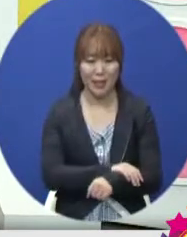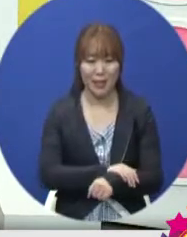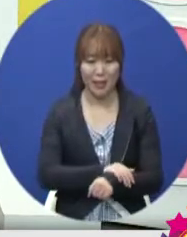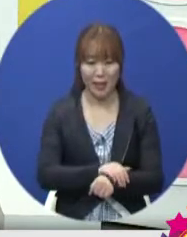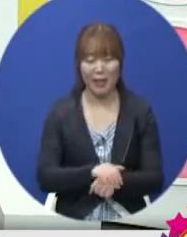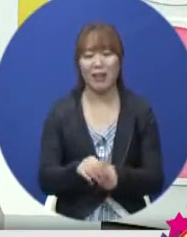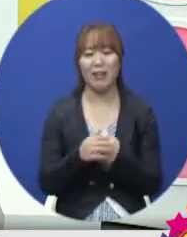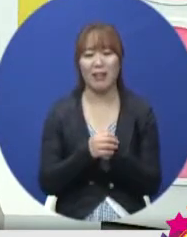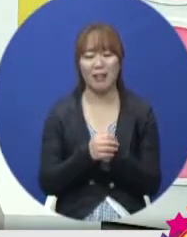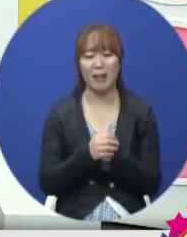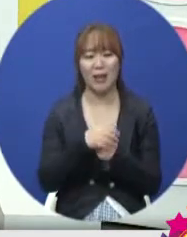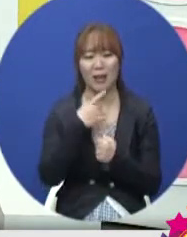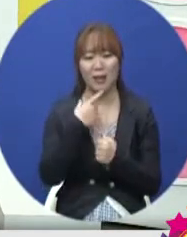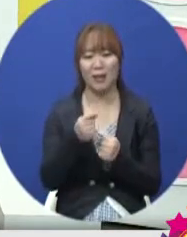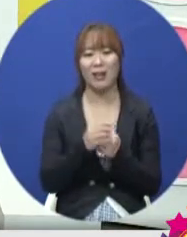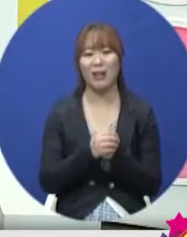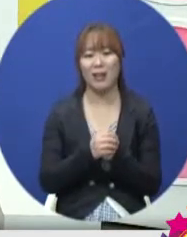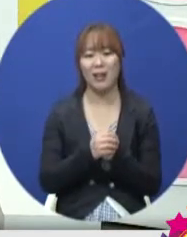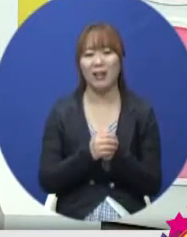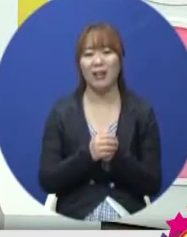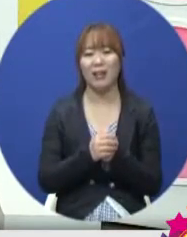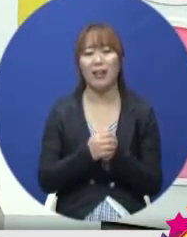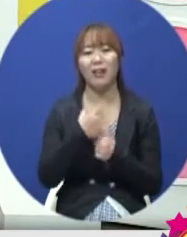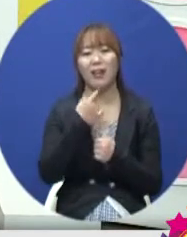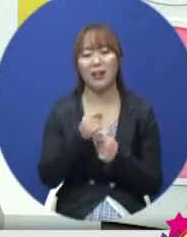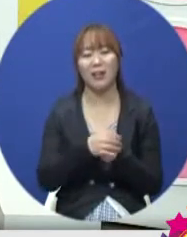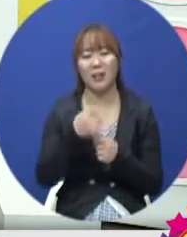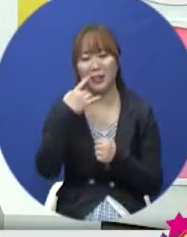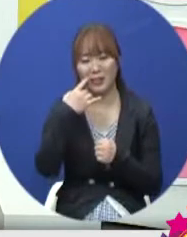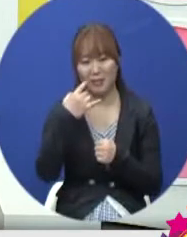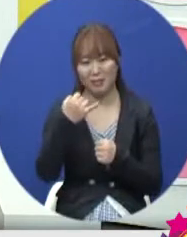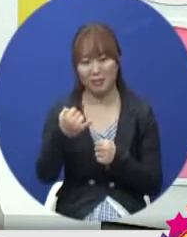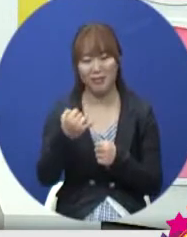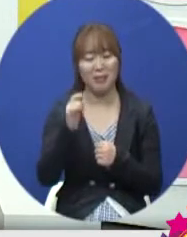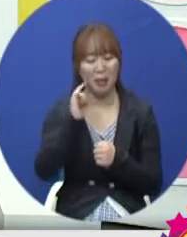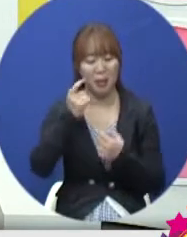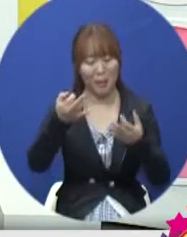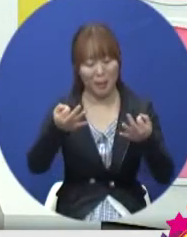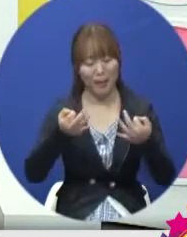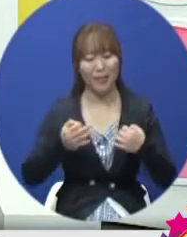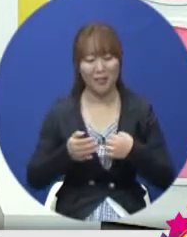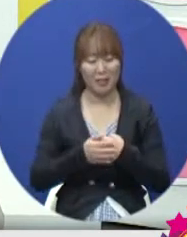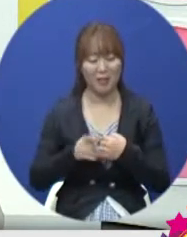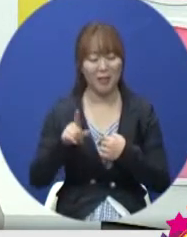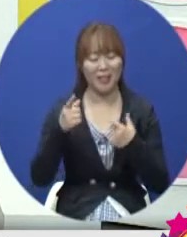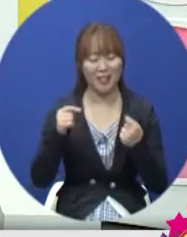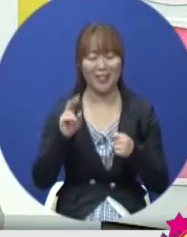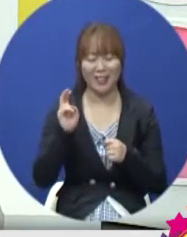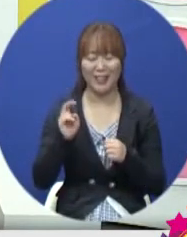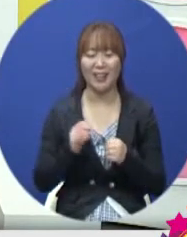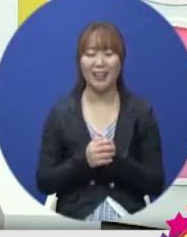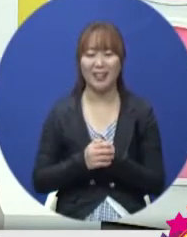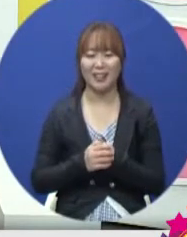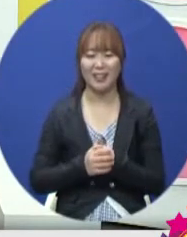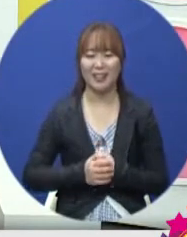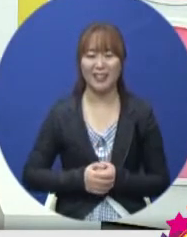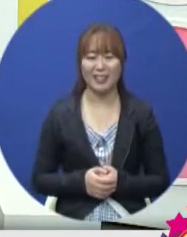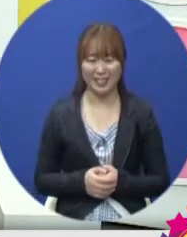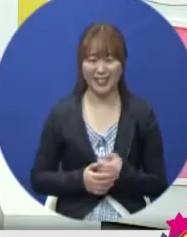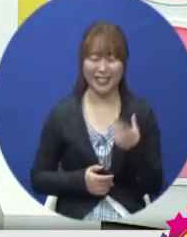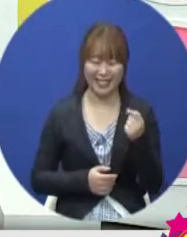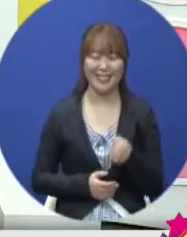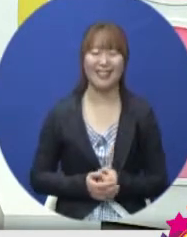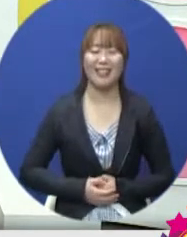그랬어요, 어머니. 그랬습니다. 감사합니다. 어머님께서 이쁘게 봐주셔서 그런 것 같아요. 어쨌습니다.